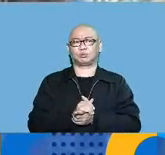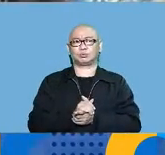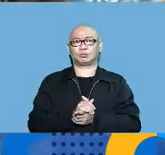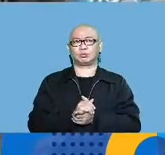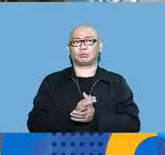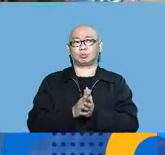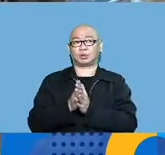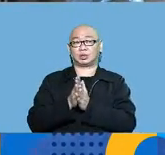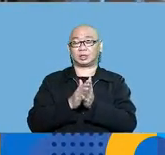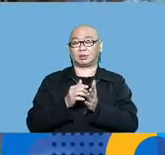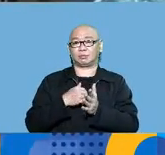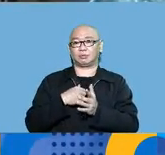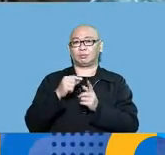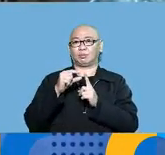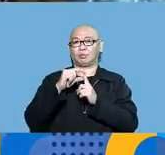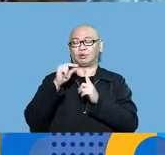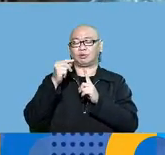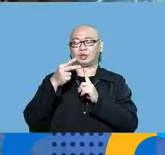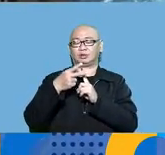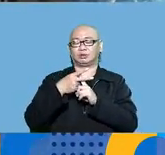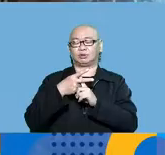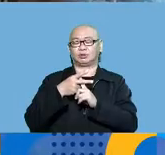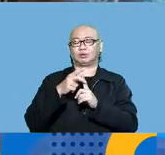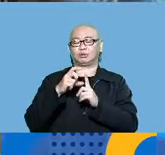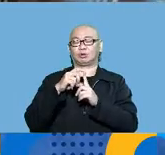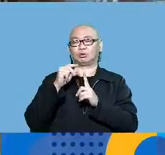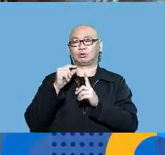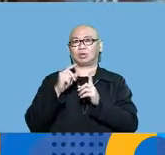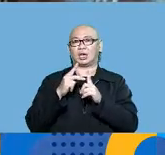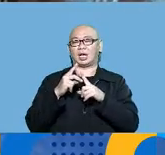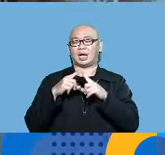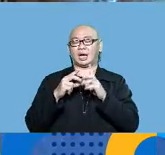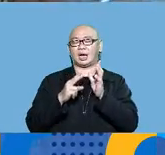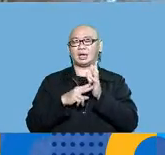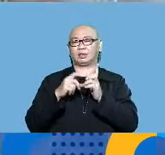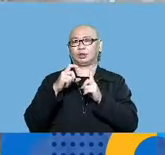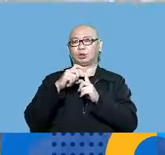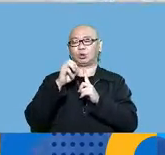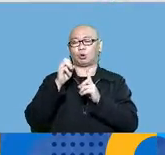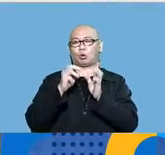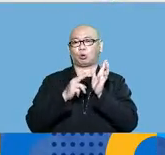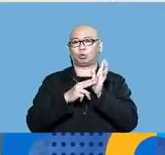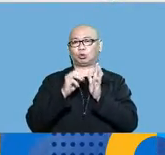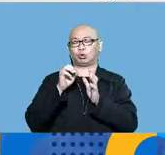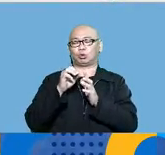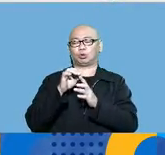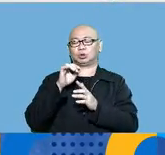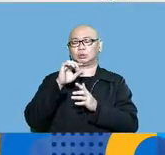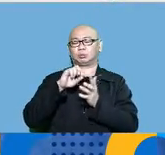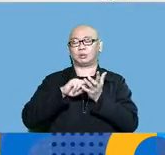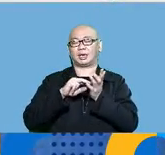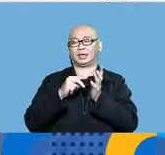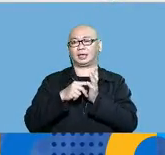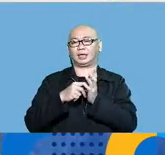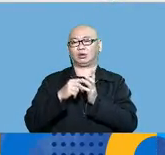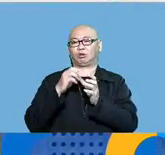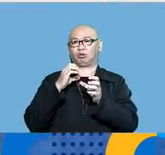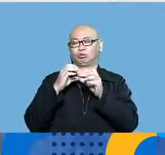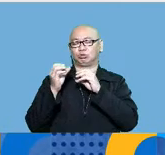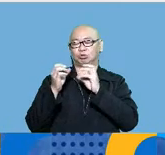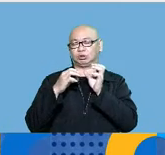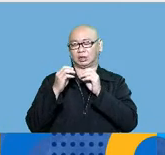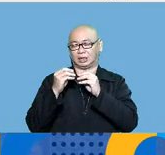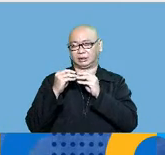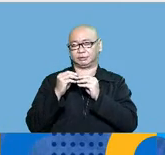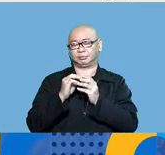promotor saya, Profesor Dr. Dr. Hardono Susanto, PHK Konsultan, matur nuwun atas